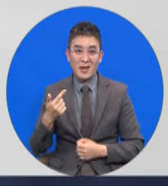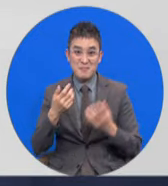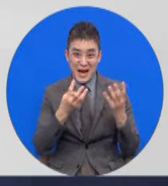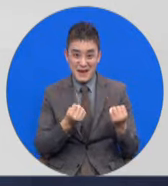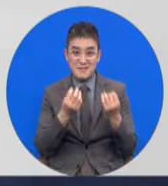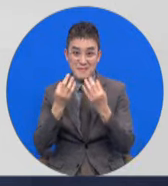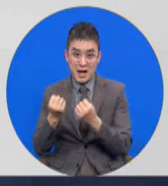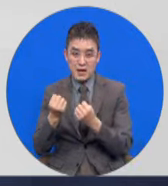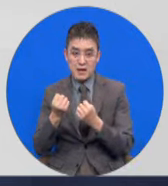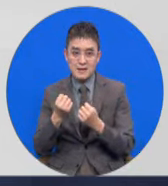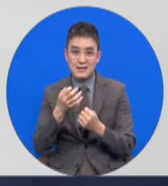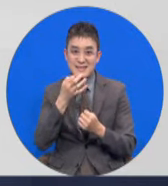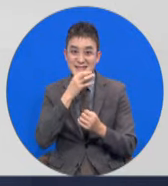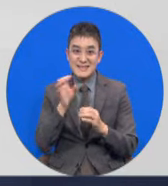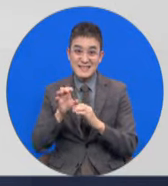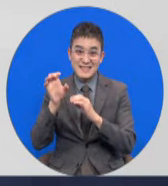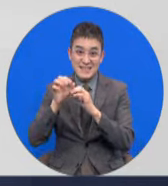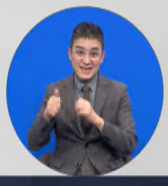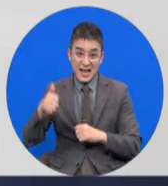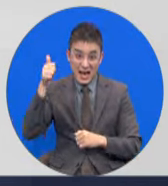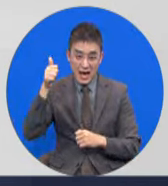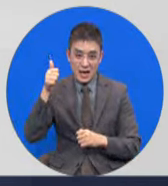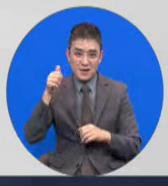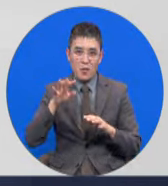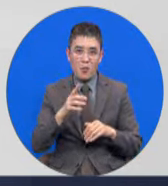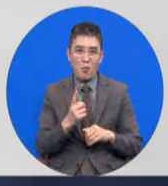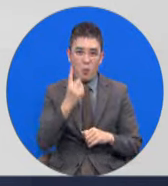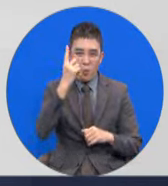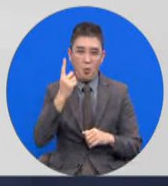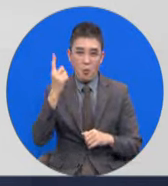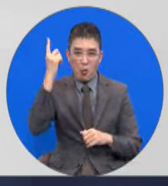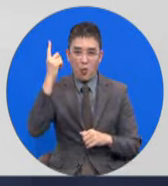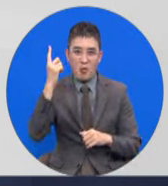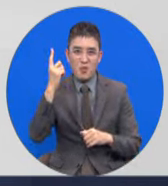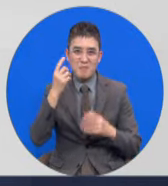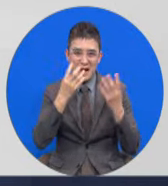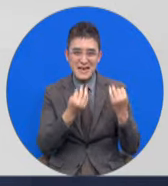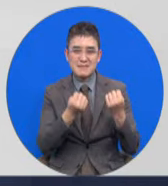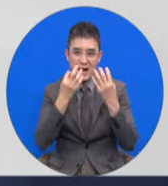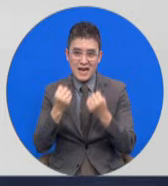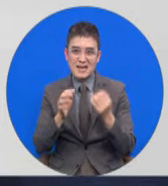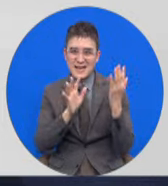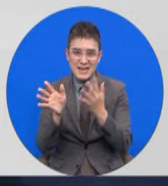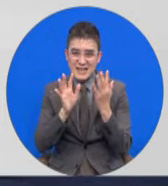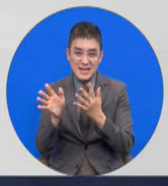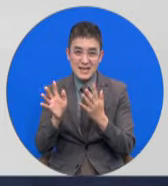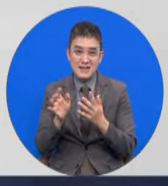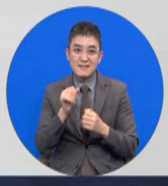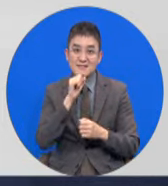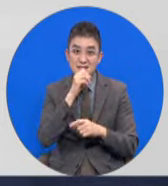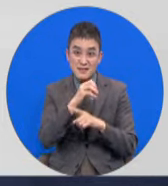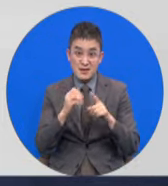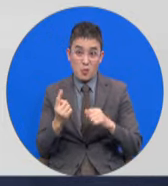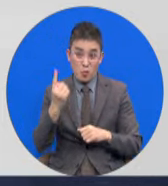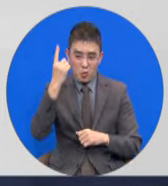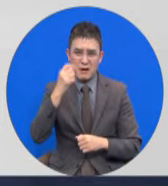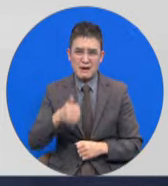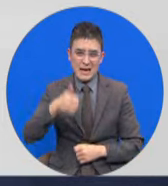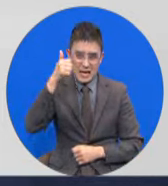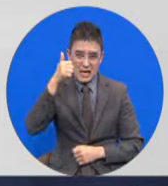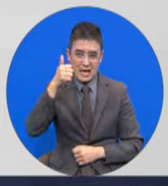이유는 뭡니까? 물었더니 60세 이상의 지지층이 본투표에 결집할 것이다. 그래서 투표율이 높으면 좋다라고 얘기하고 있고요.